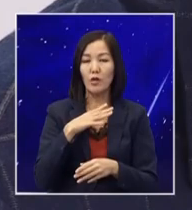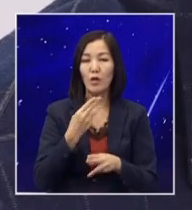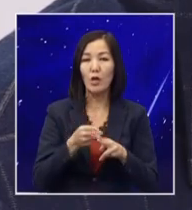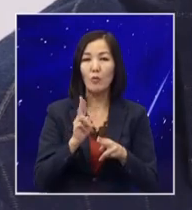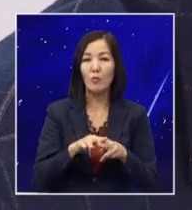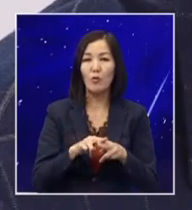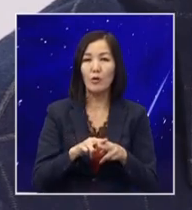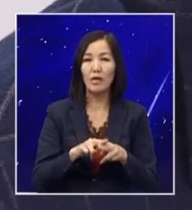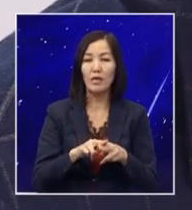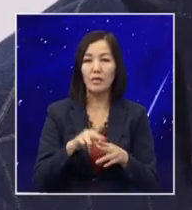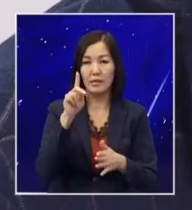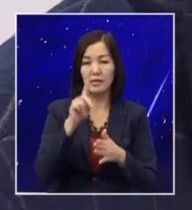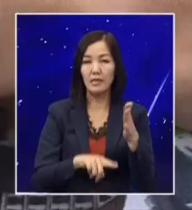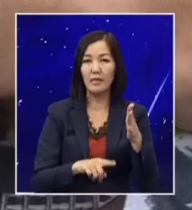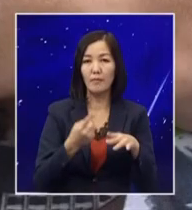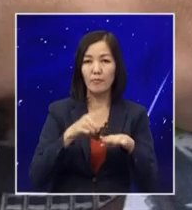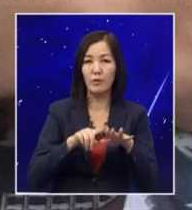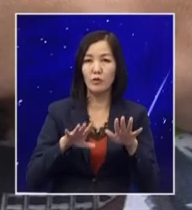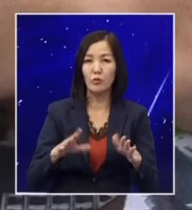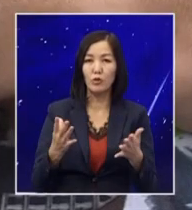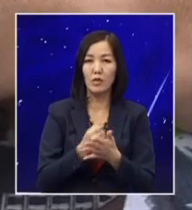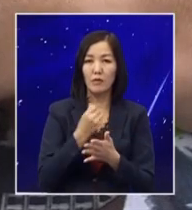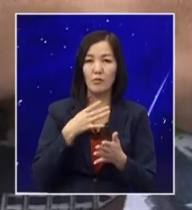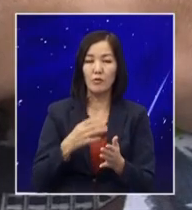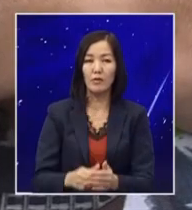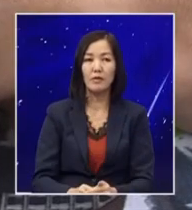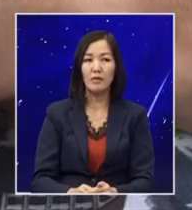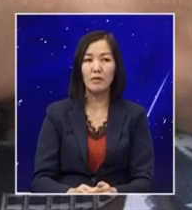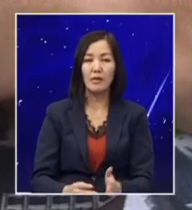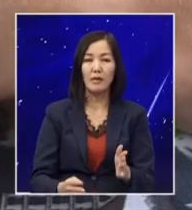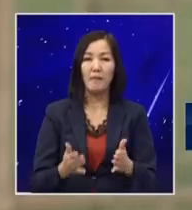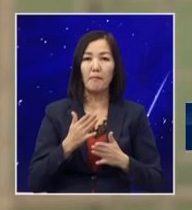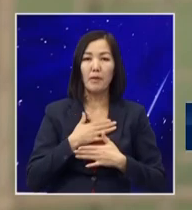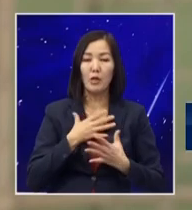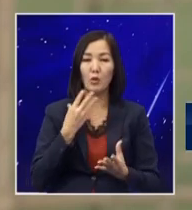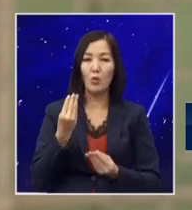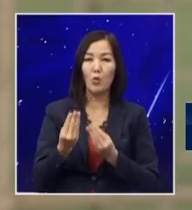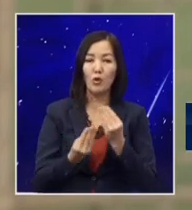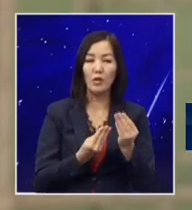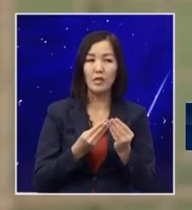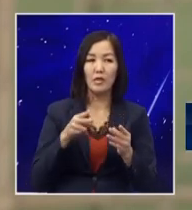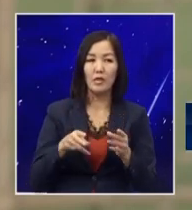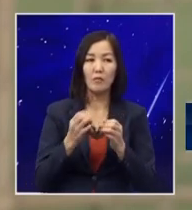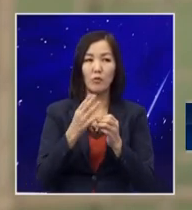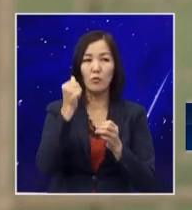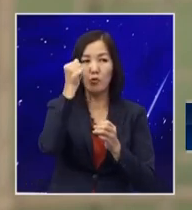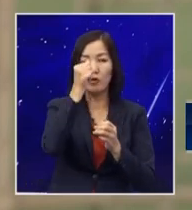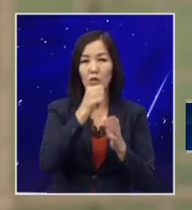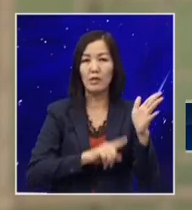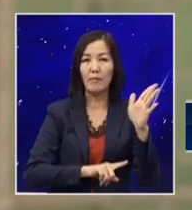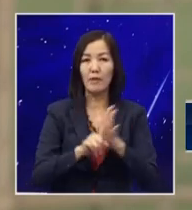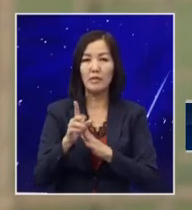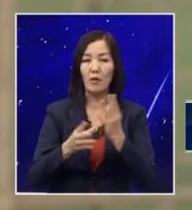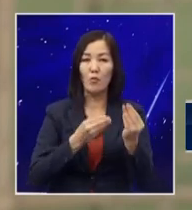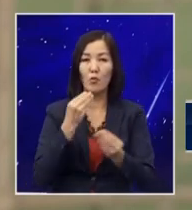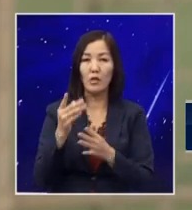жолы да мамандар сенімін ақтап, бірінші орынға ие болды. Мен 9 құмалақпен ең алғаш 2014-те бастап ойнасқам. 2014-те